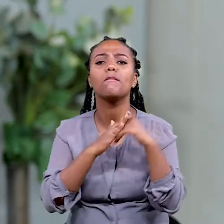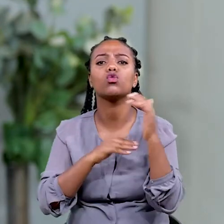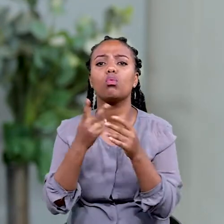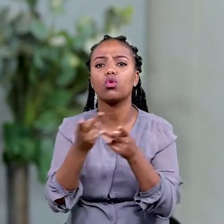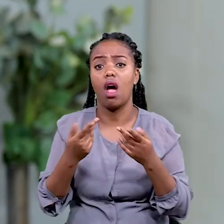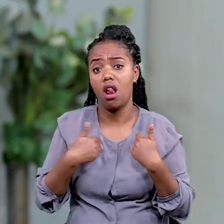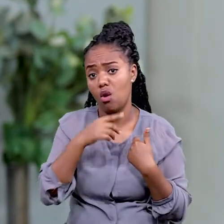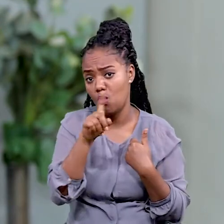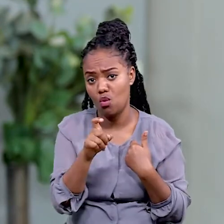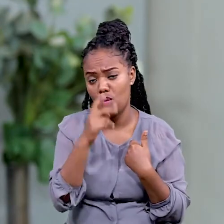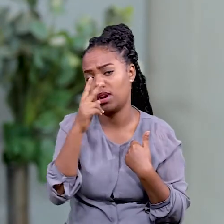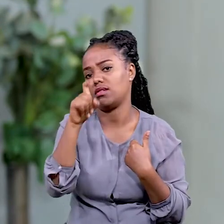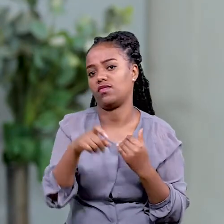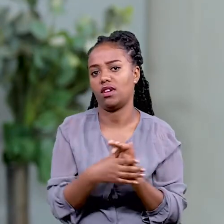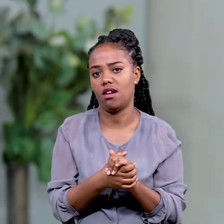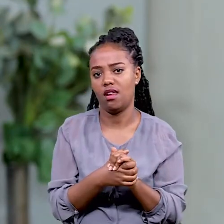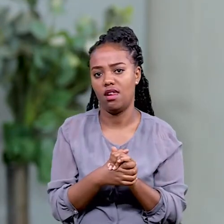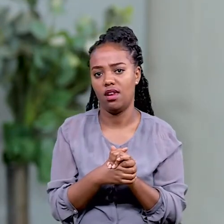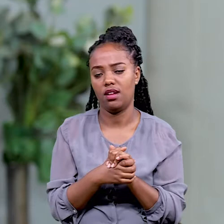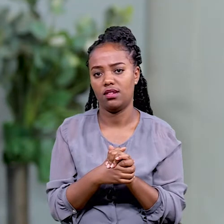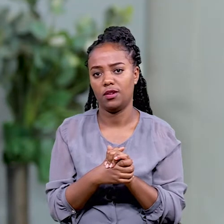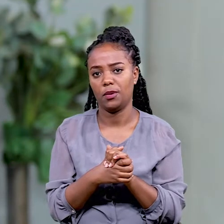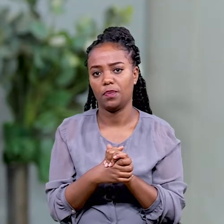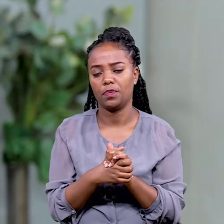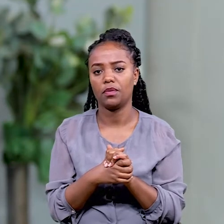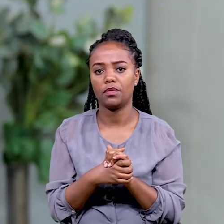ቦታ ያላቸው የሚል ነገር ማየት ያስፈልጋል።